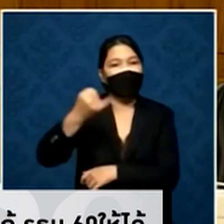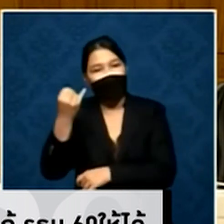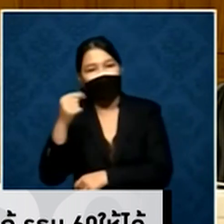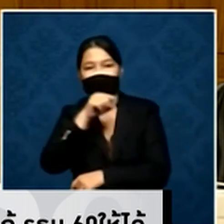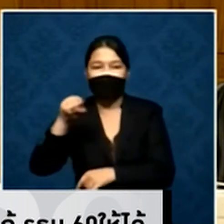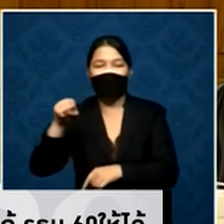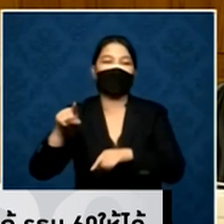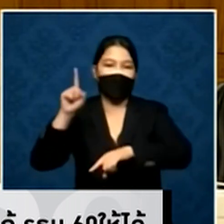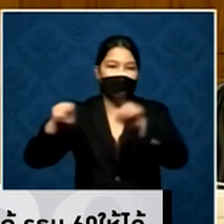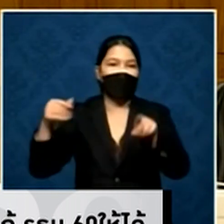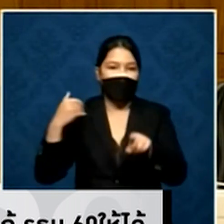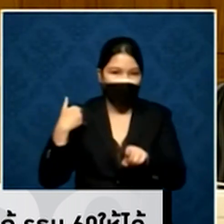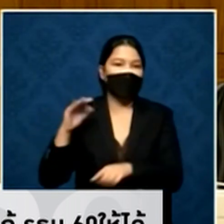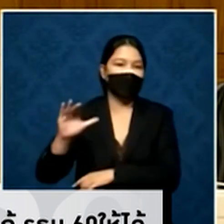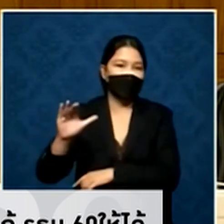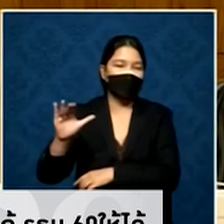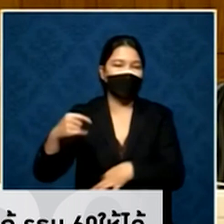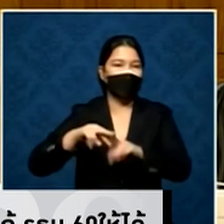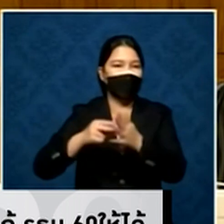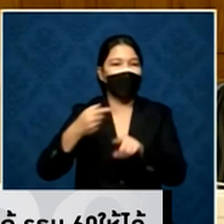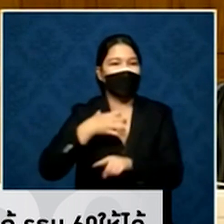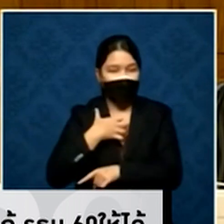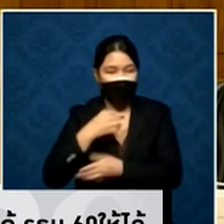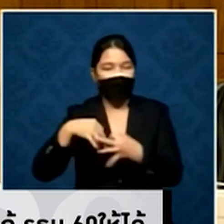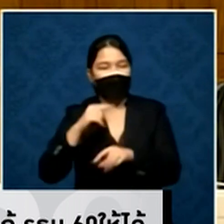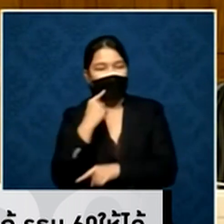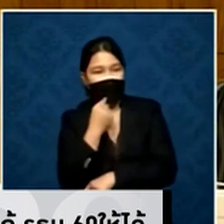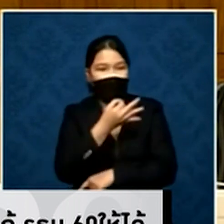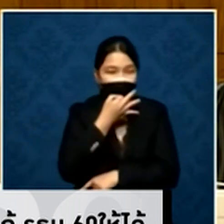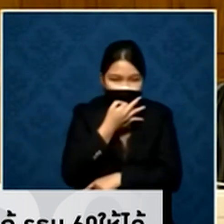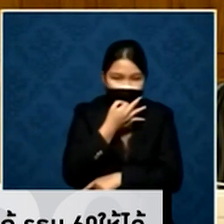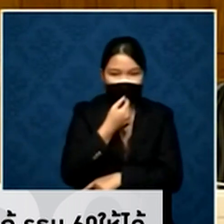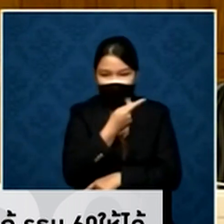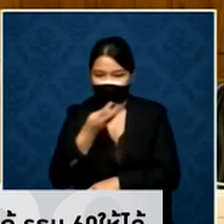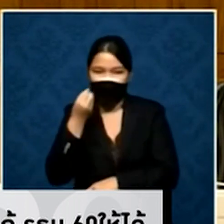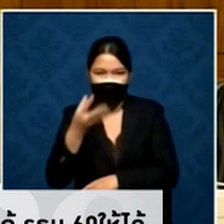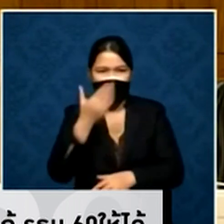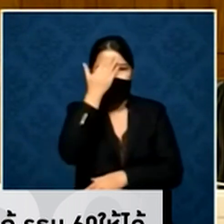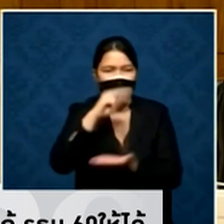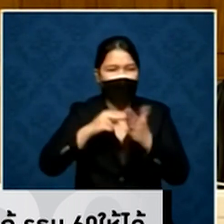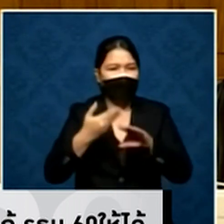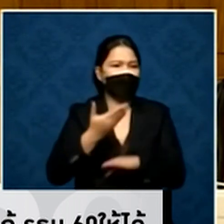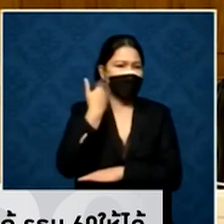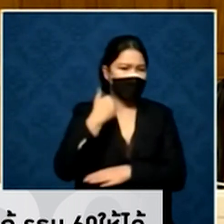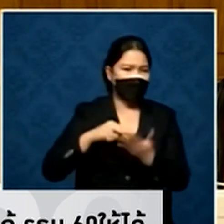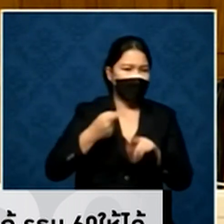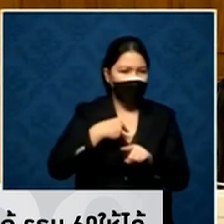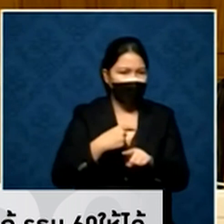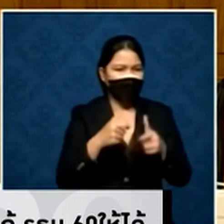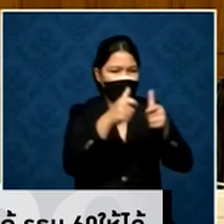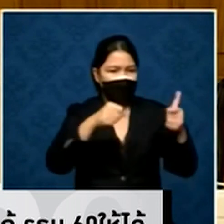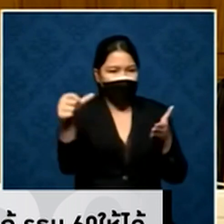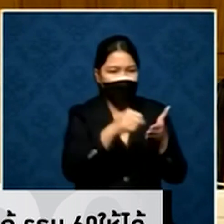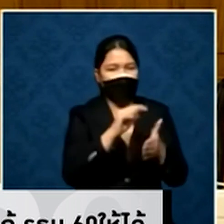ด่วนที่บางพรรคประกาศเอาไว้พักหนาวฮะทักเก่าของคุณได้เต็มน่ะฮะแต่ลองคิดดูพี่เก๋